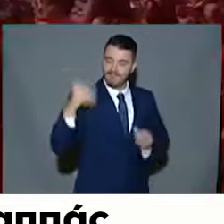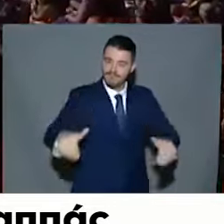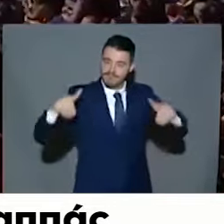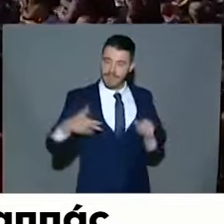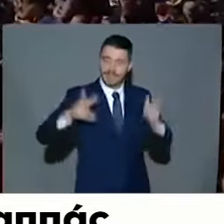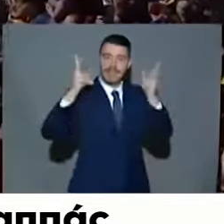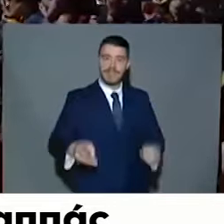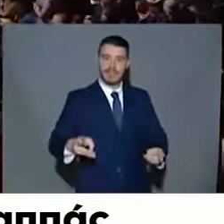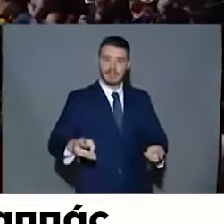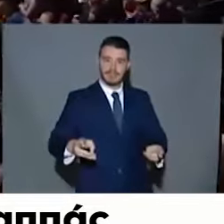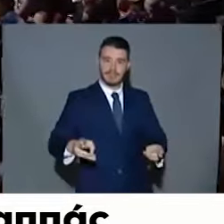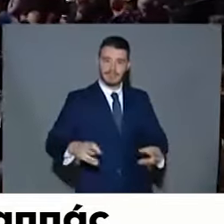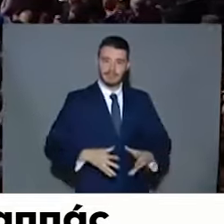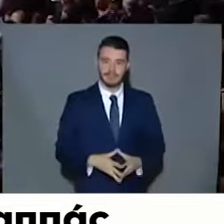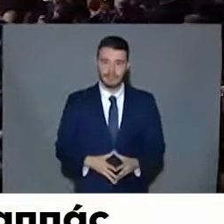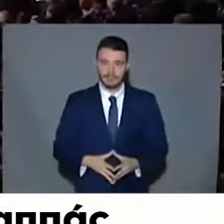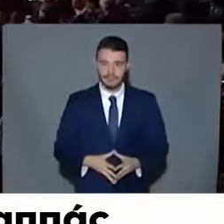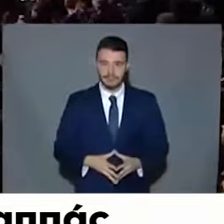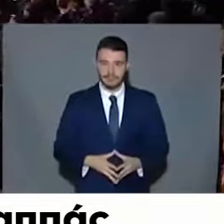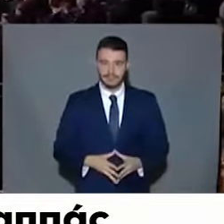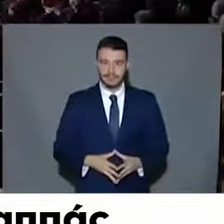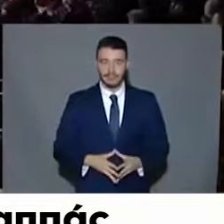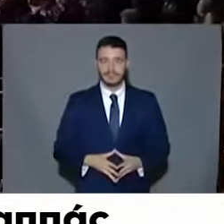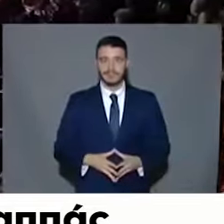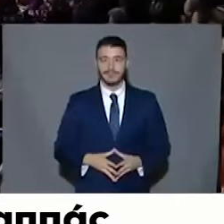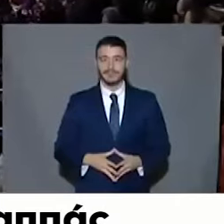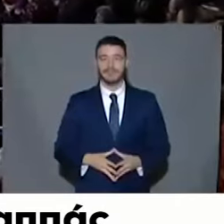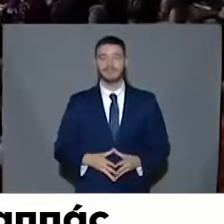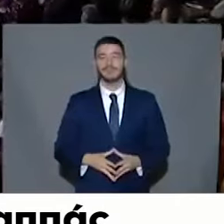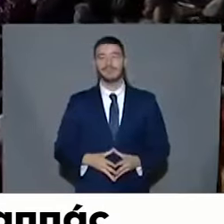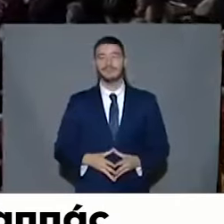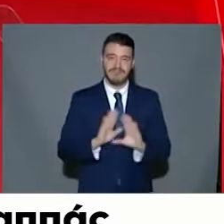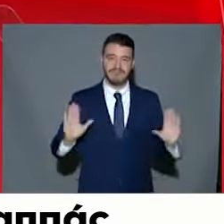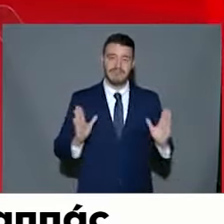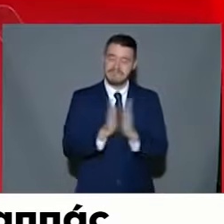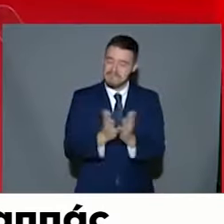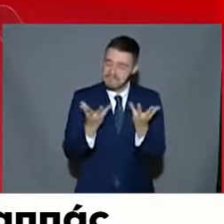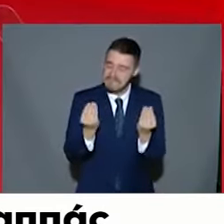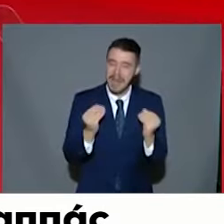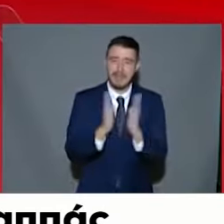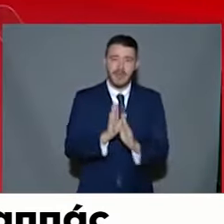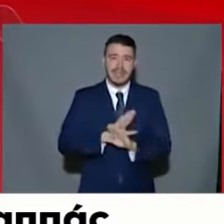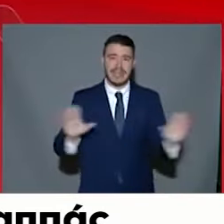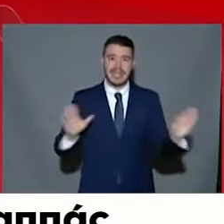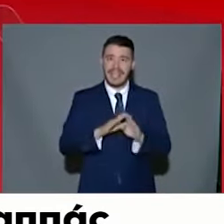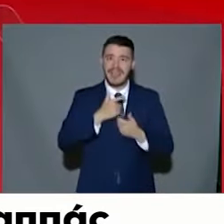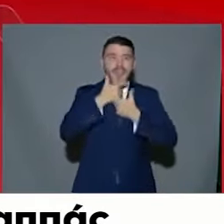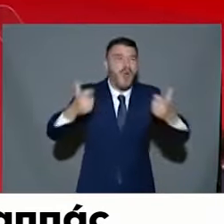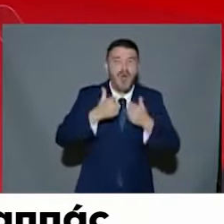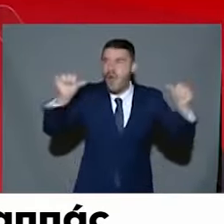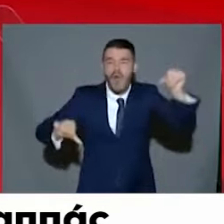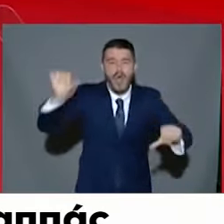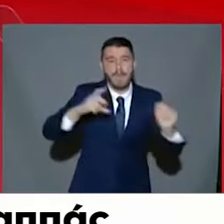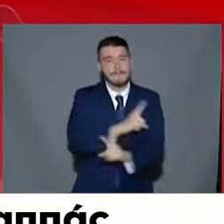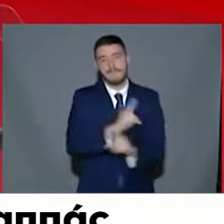Θα εξαρτηθεί από το εκλογικό αποτέλεσμα των ευρωεκλογών. Αλλά δες ποιες είναι οι σχέσεις μεταξύ των τριών κομμάτων τώρα, έτσι, που υπάρχουν σε αυτή την